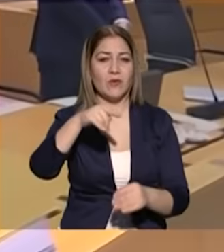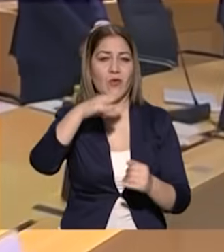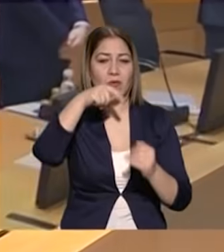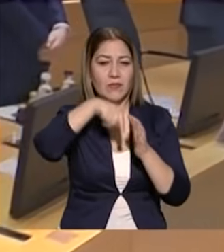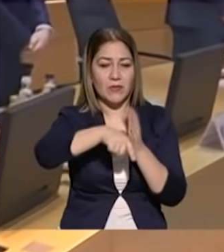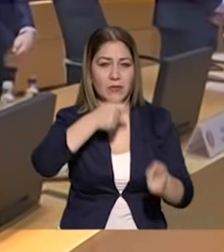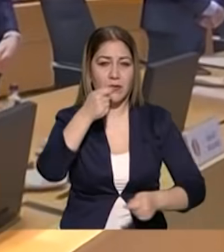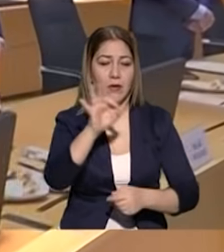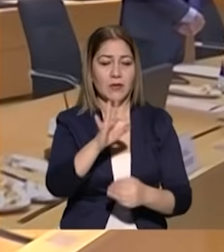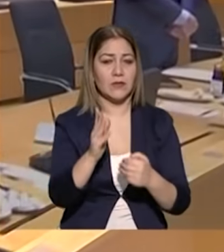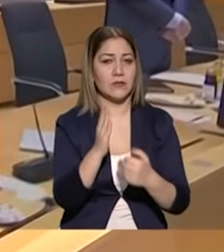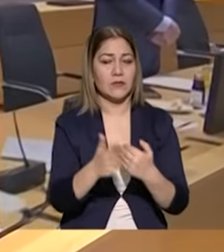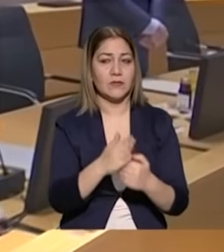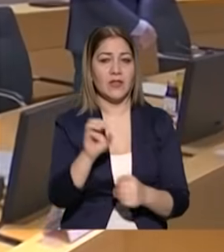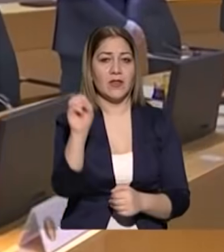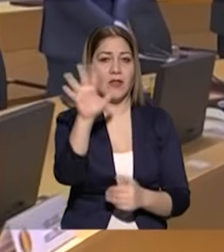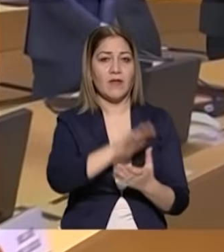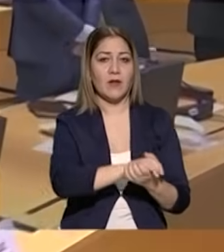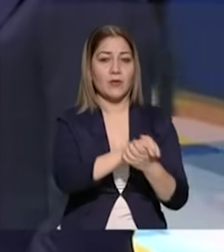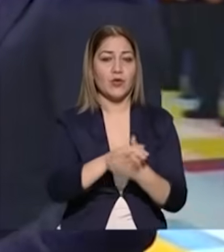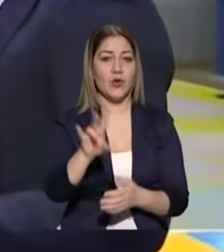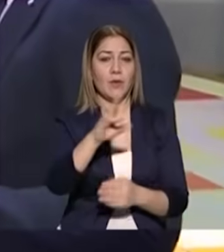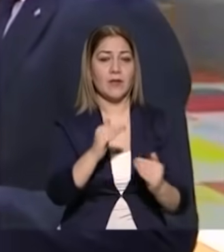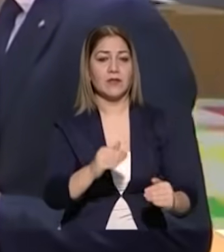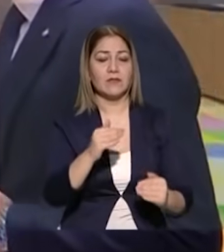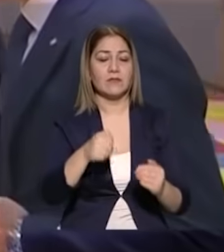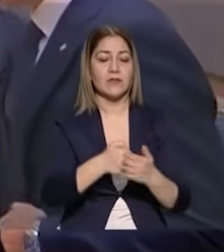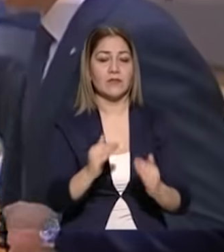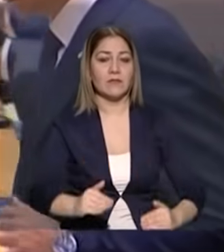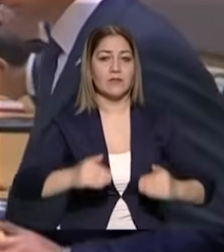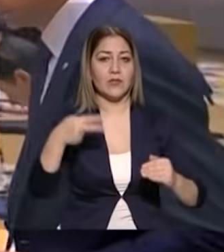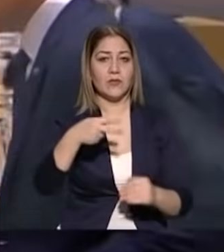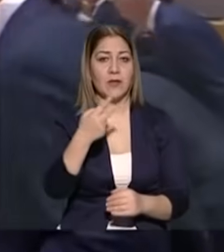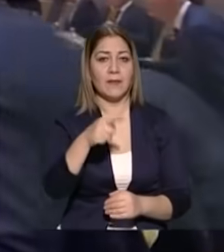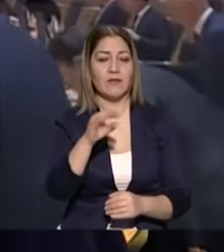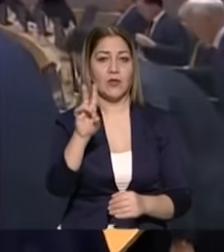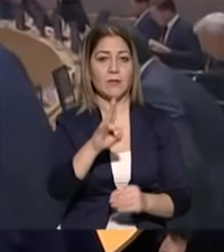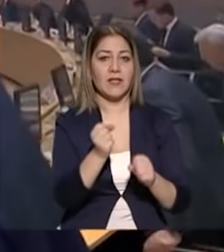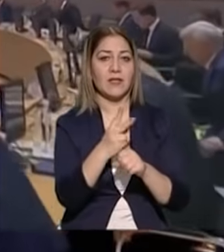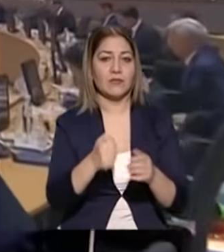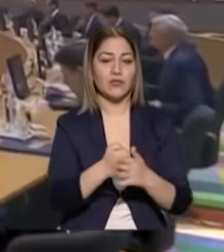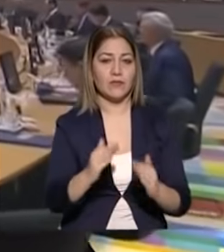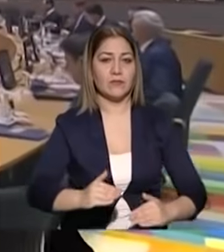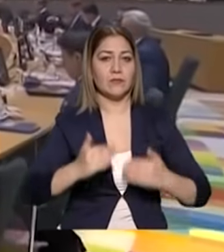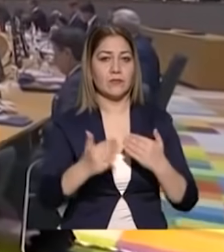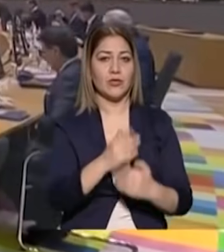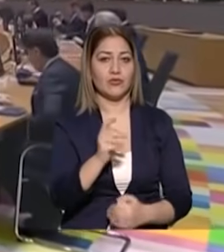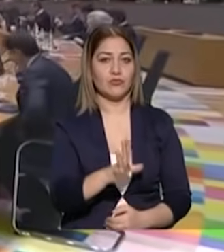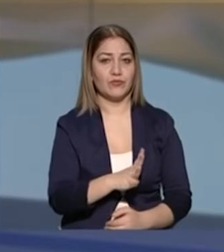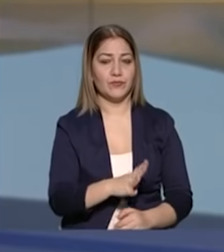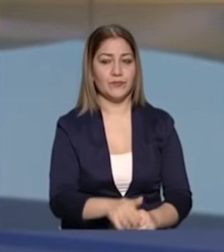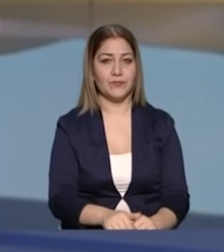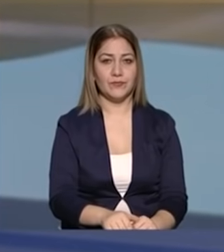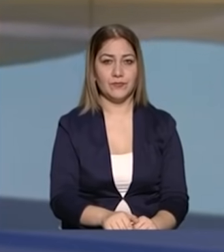համար։ Նոյեմբերին Եվրամիությունը երկարացրեց այս պատժամիջոցները մինչև 2021 թվականի նոյեմբերի 12-ը։ Սոնա Աղբալյան, Լուրեր։